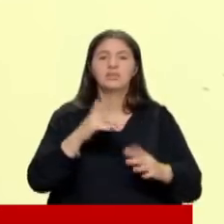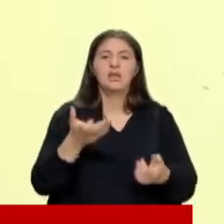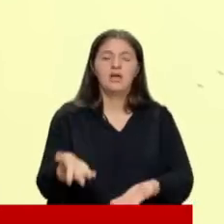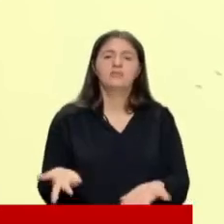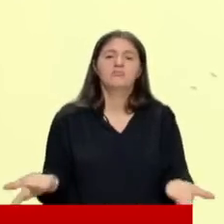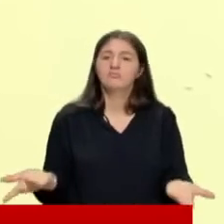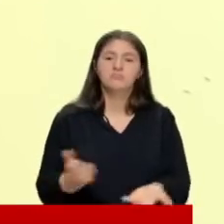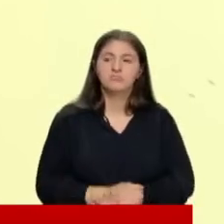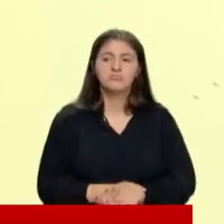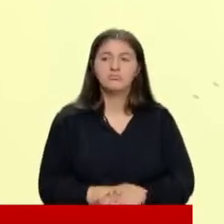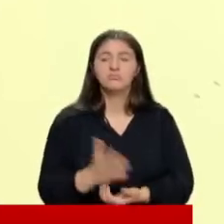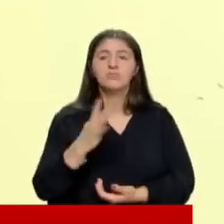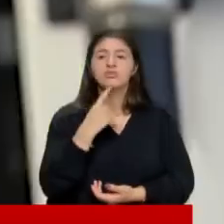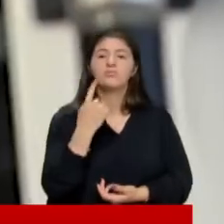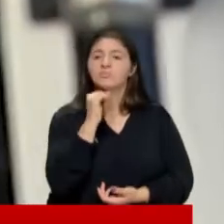yeriz